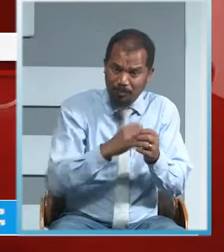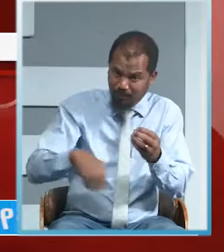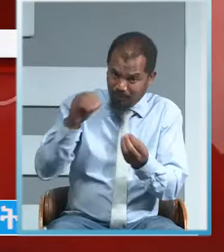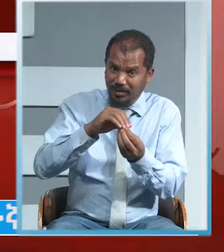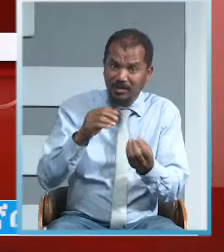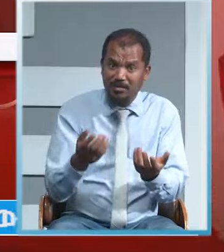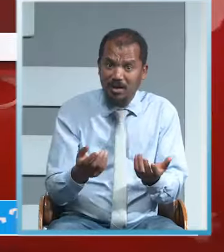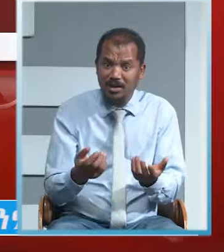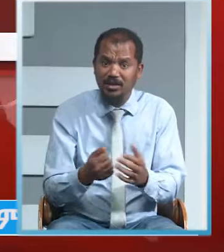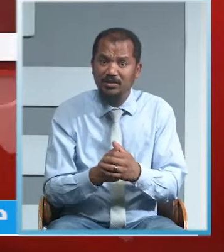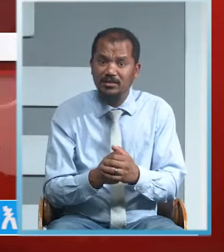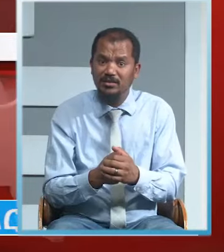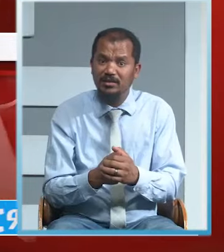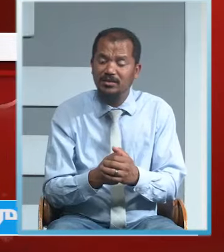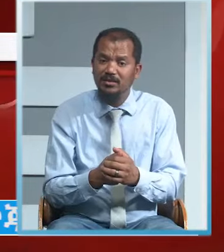በተጨማሪ